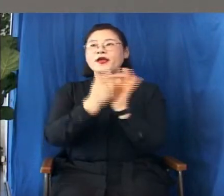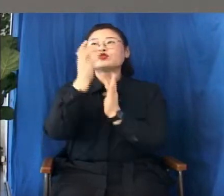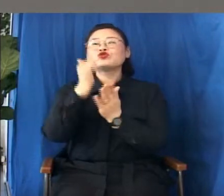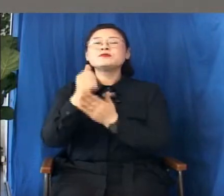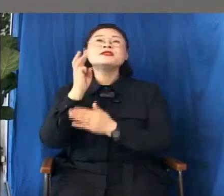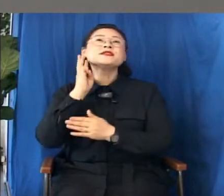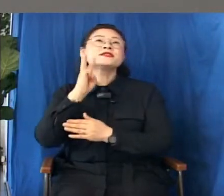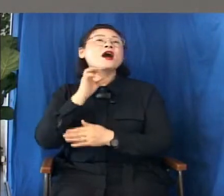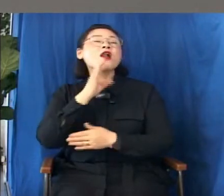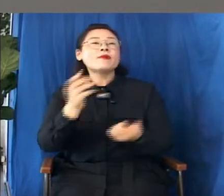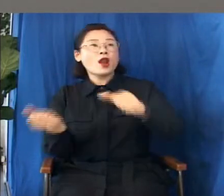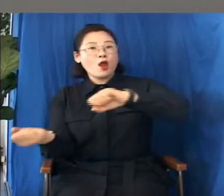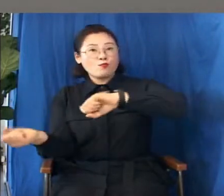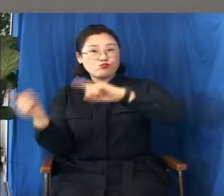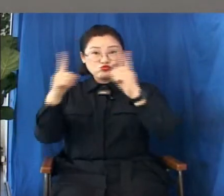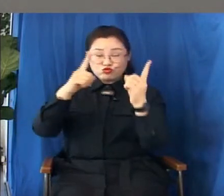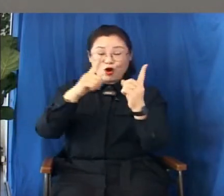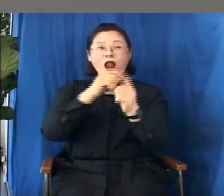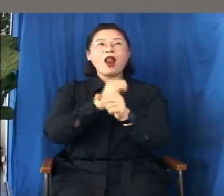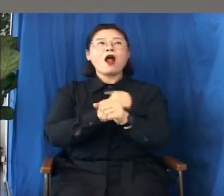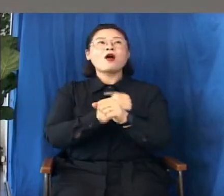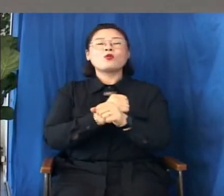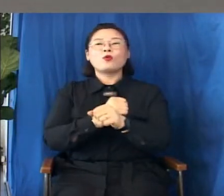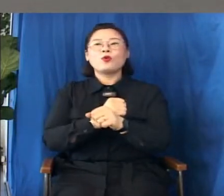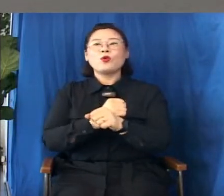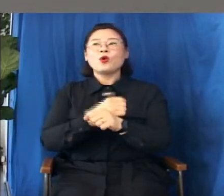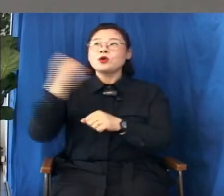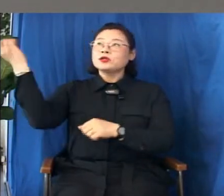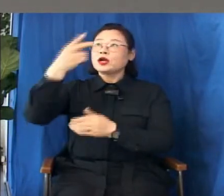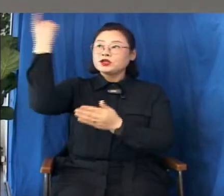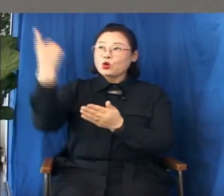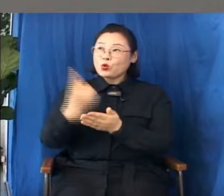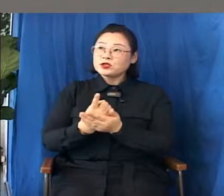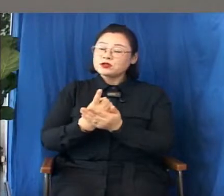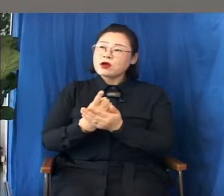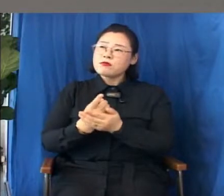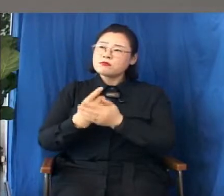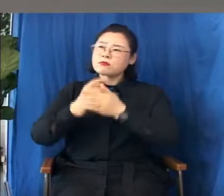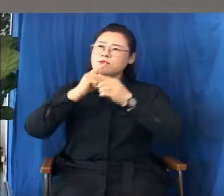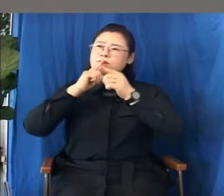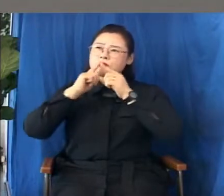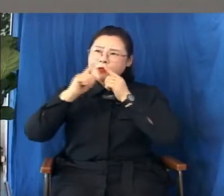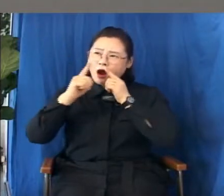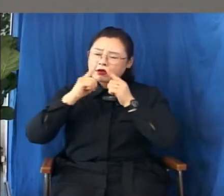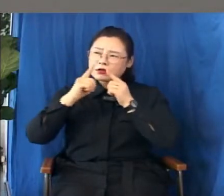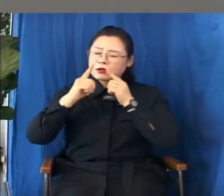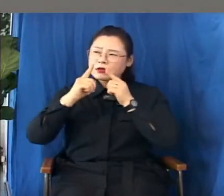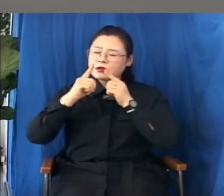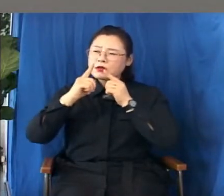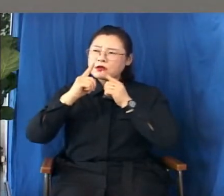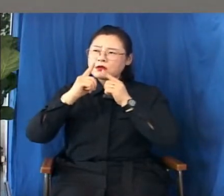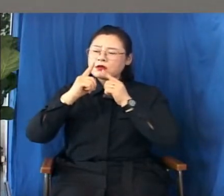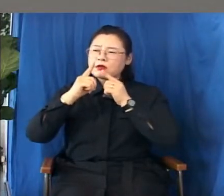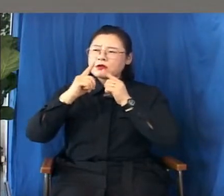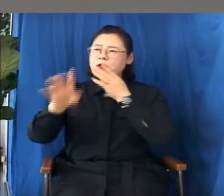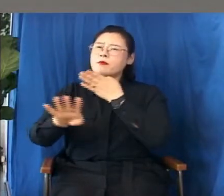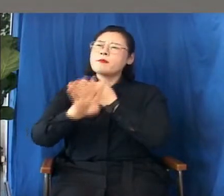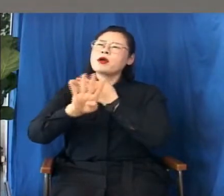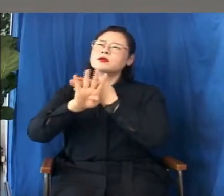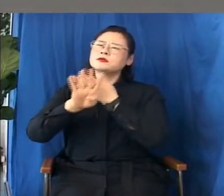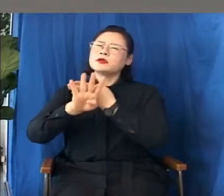지금은 하늘에서 우리의 처소를 짓고 계시고 다시 오신다. 라고 하는 이 메시지가 그들에게는 너무너무 부담이었어요.